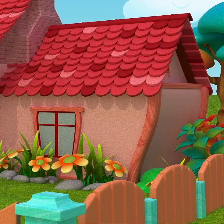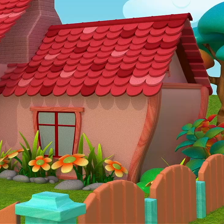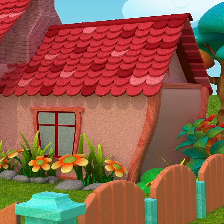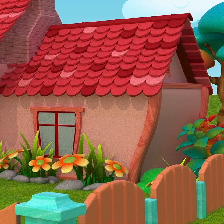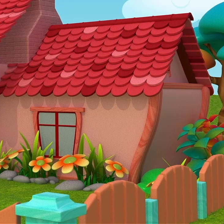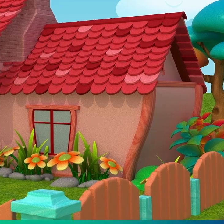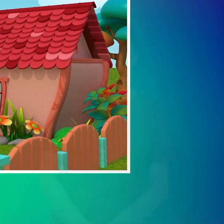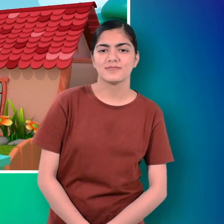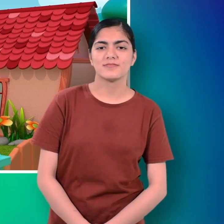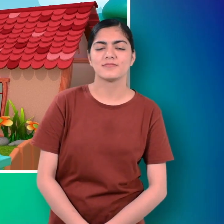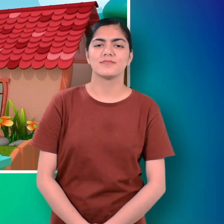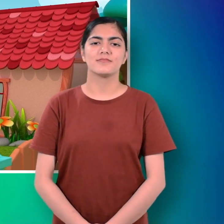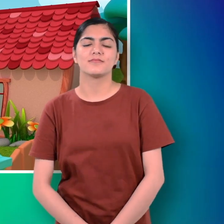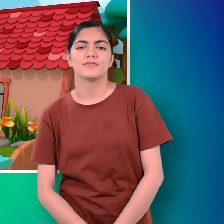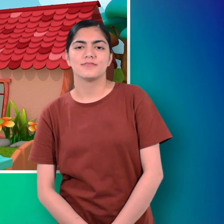फेंकी